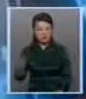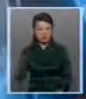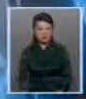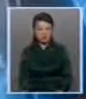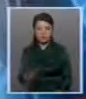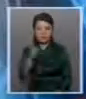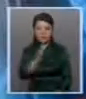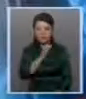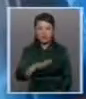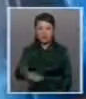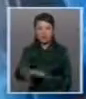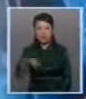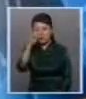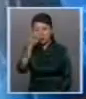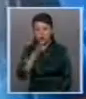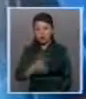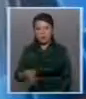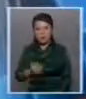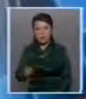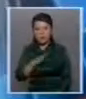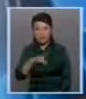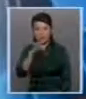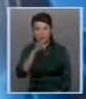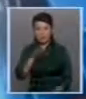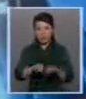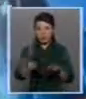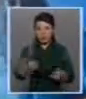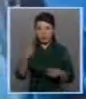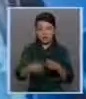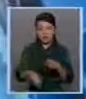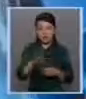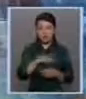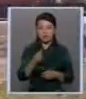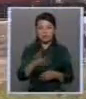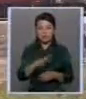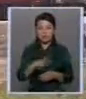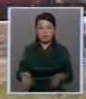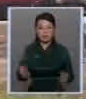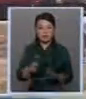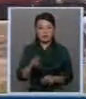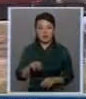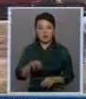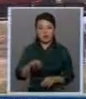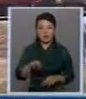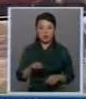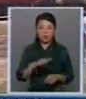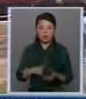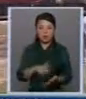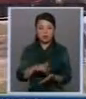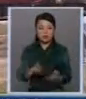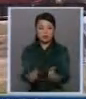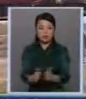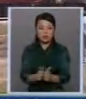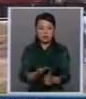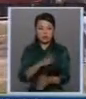Солтүстік Қазақстан облысында мұнай құбыры жарылып, жарты гектар алқапқа жайылды. Оқиға Мамлютка қаласының маңында болған. Мұнай құбыры